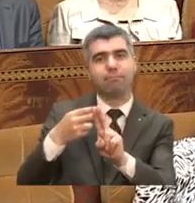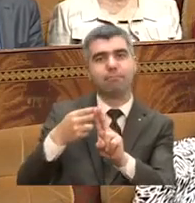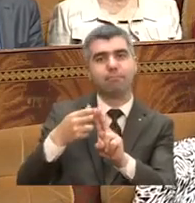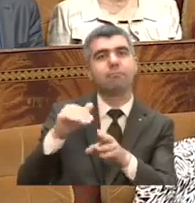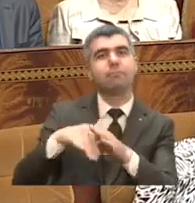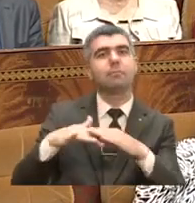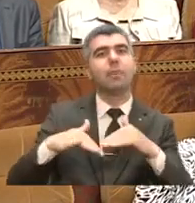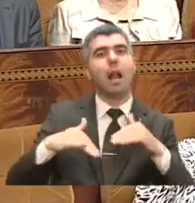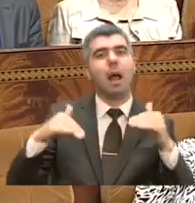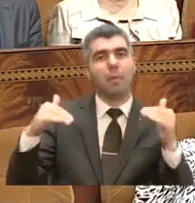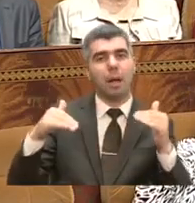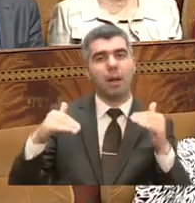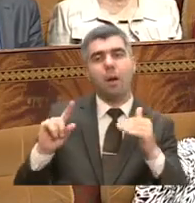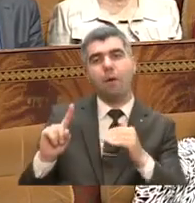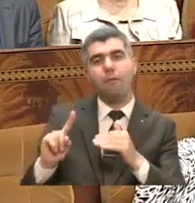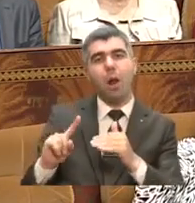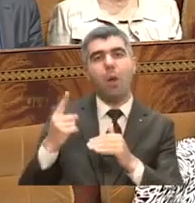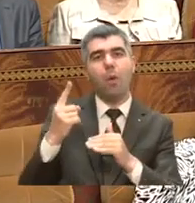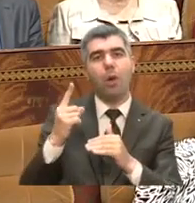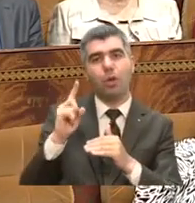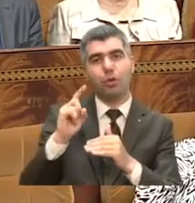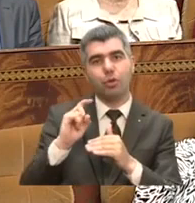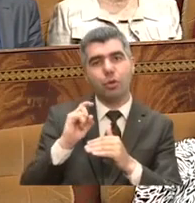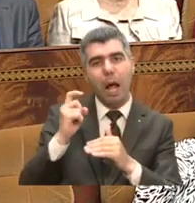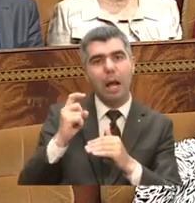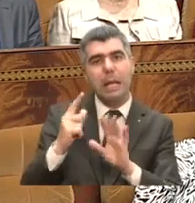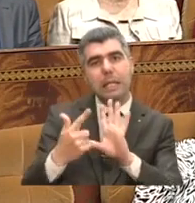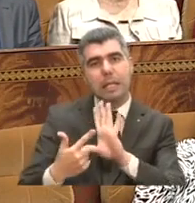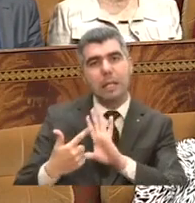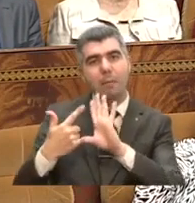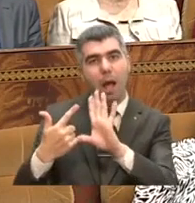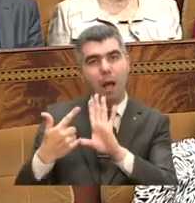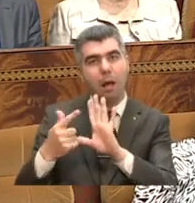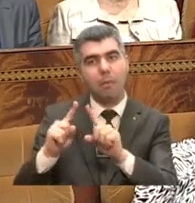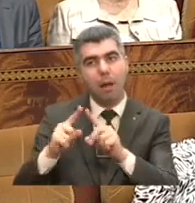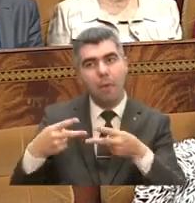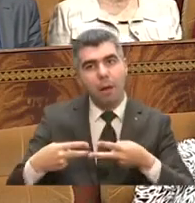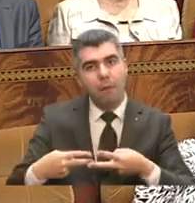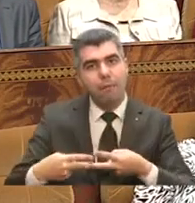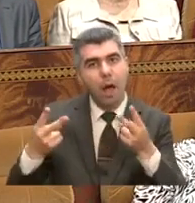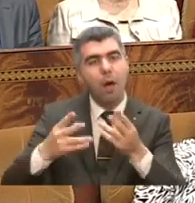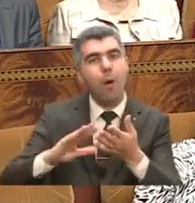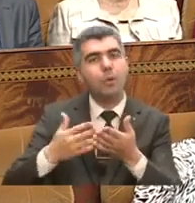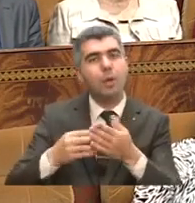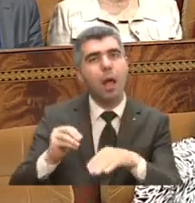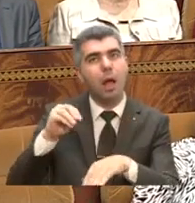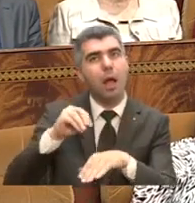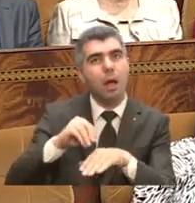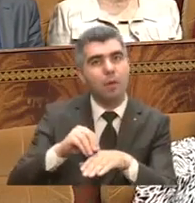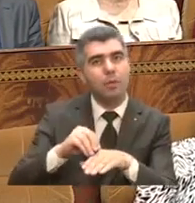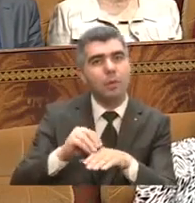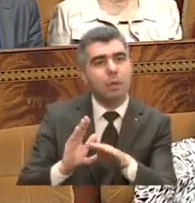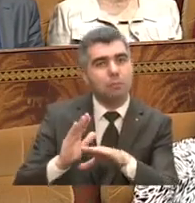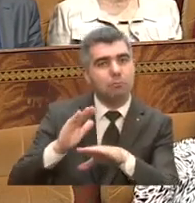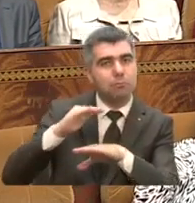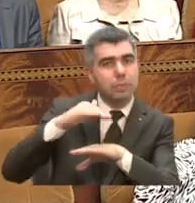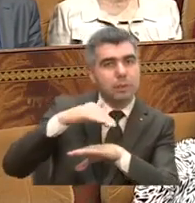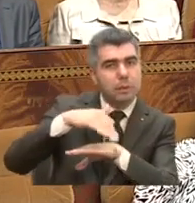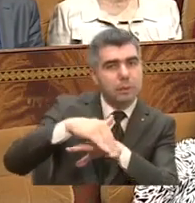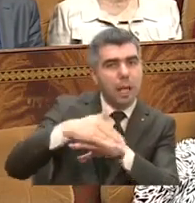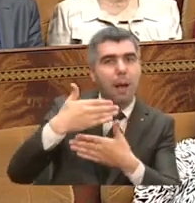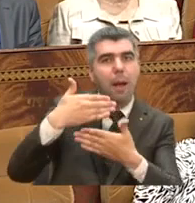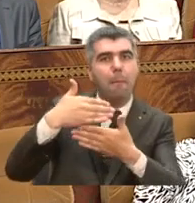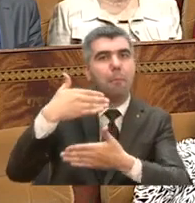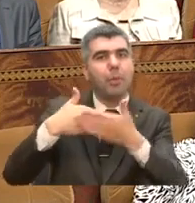بداية يوليوز سينطلق مشروع ديال واد القنار الذي يزود 8 جامعة قروية كما جاء على